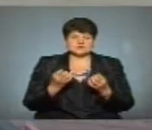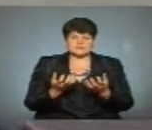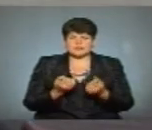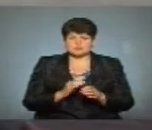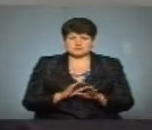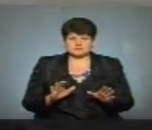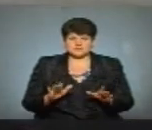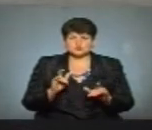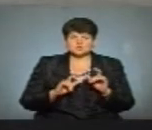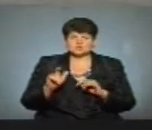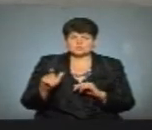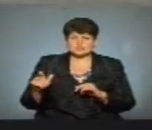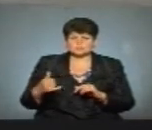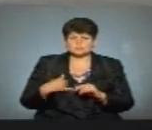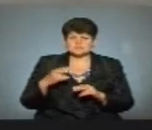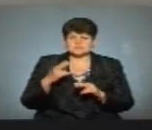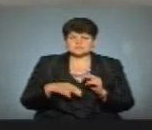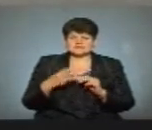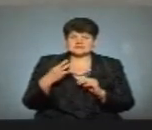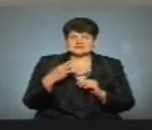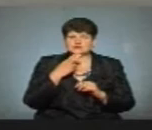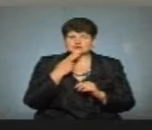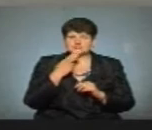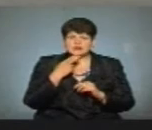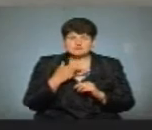отримував. Студентський у мене закінчується 30